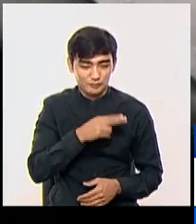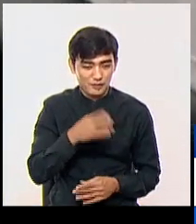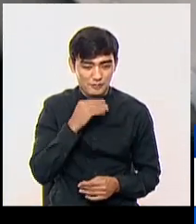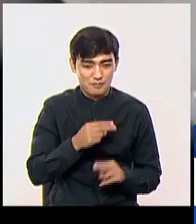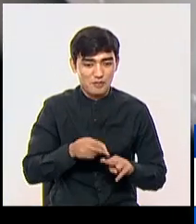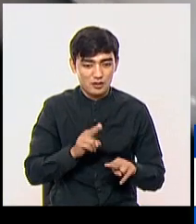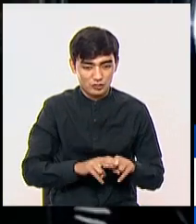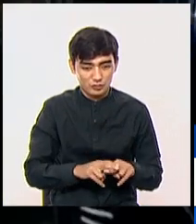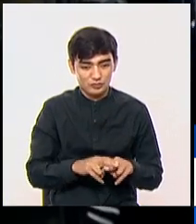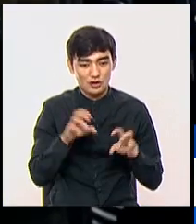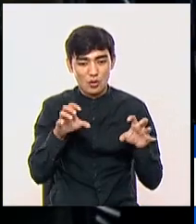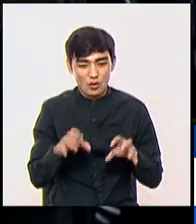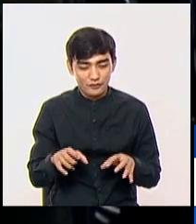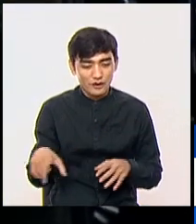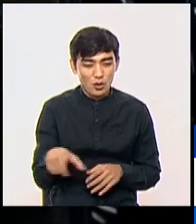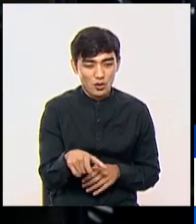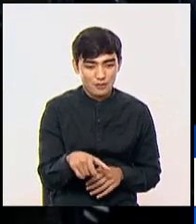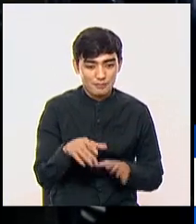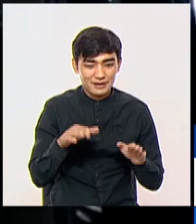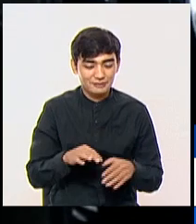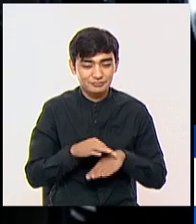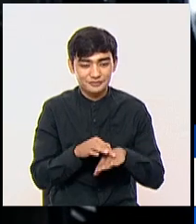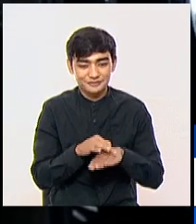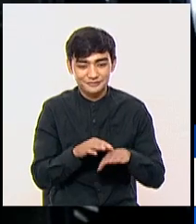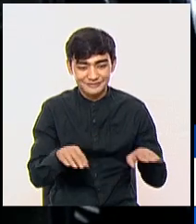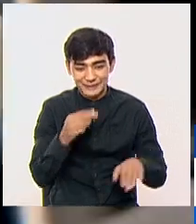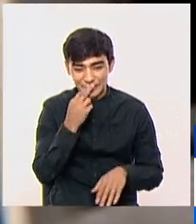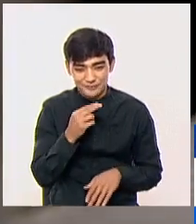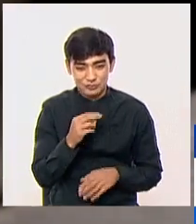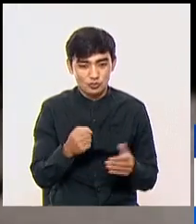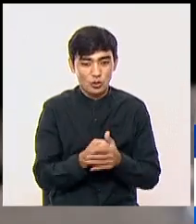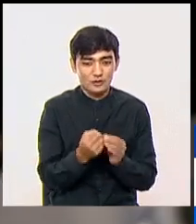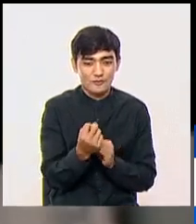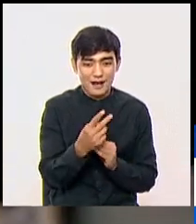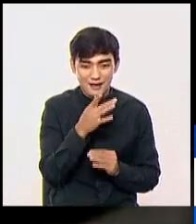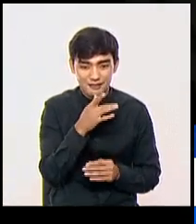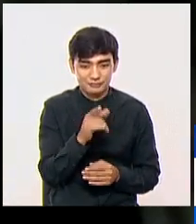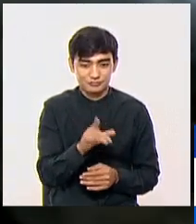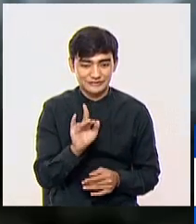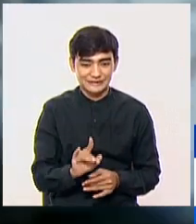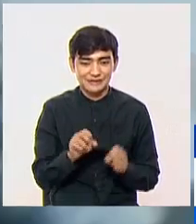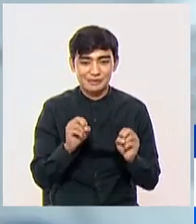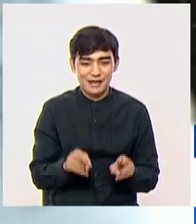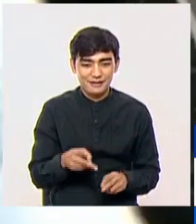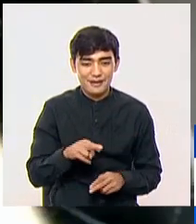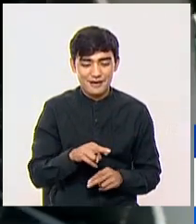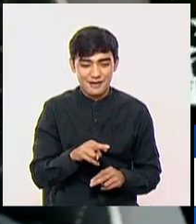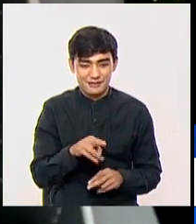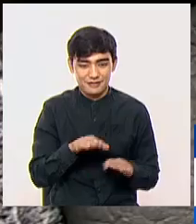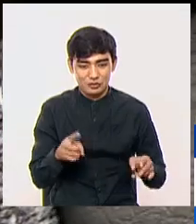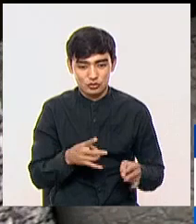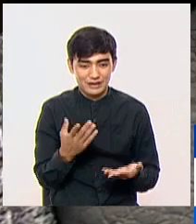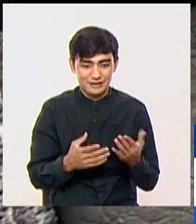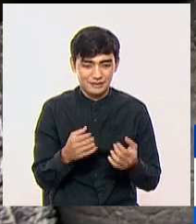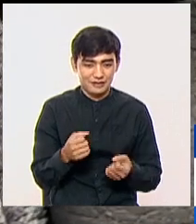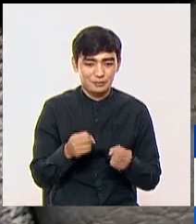Именно поэтому по правилам дорожного движения перевозить несовершеннолетних до 12 лет необходимо в автокреслах или специальных автомобильных